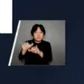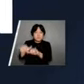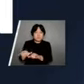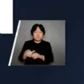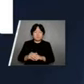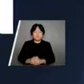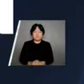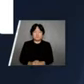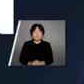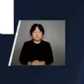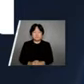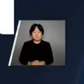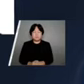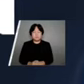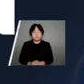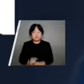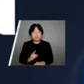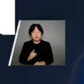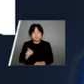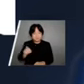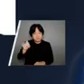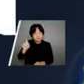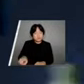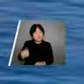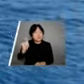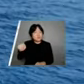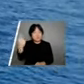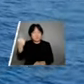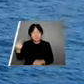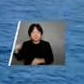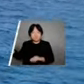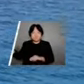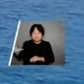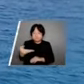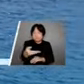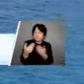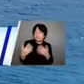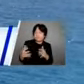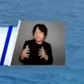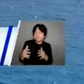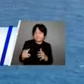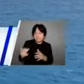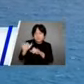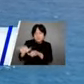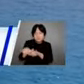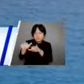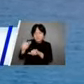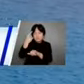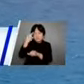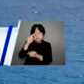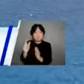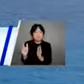innocent passage lang ang pinapayagan dito ayon sa UNCLOS. Sinisikap pa naming kunin ang panig ng